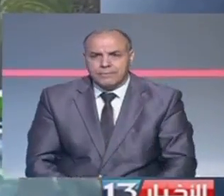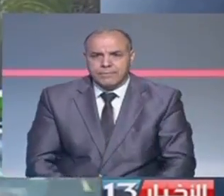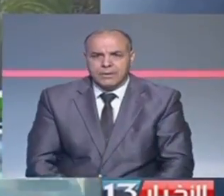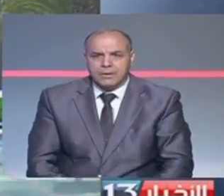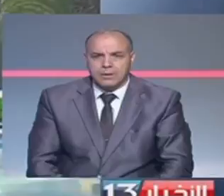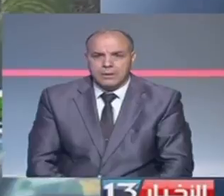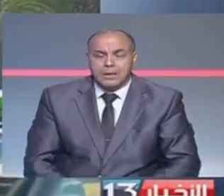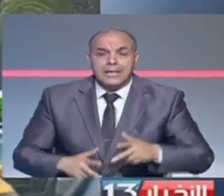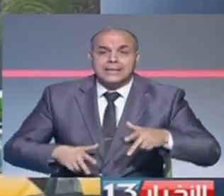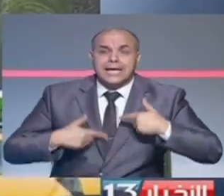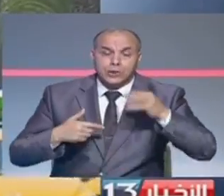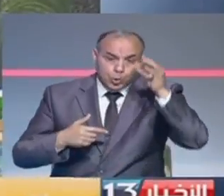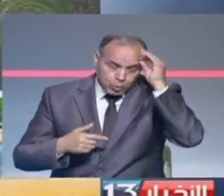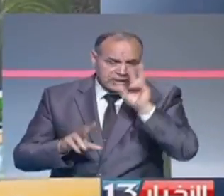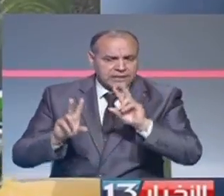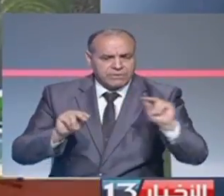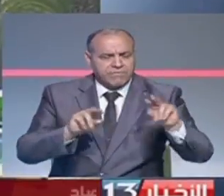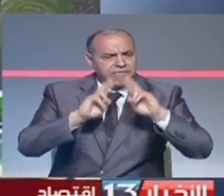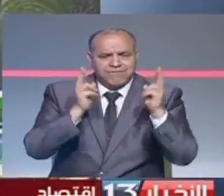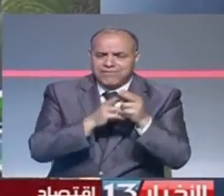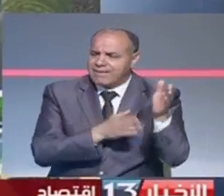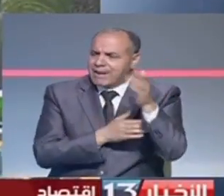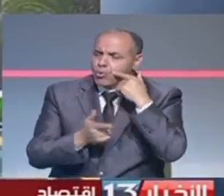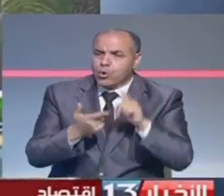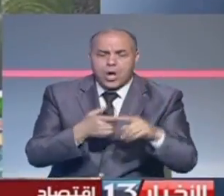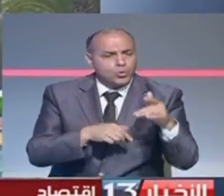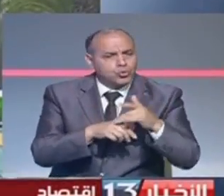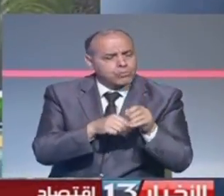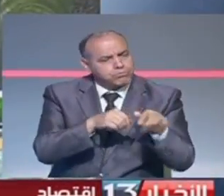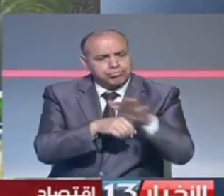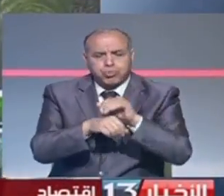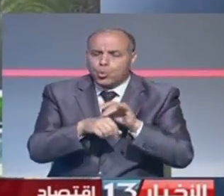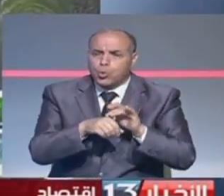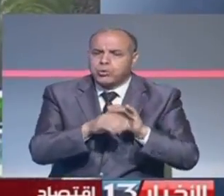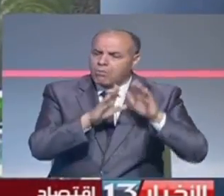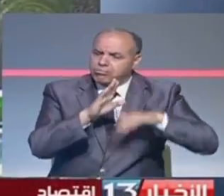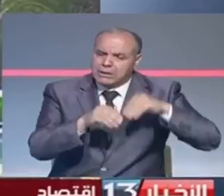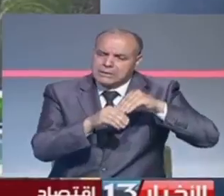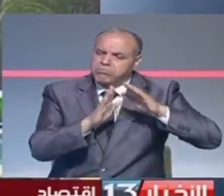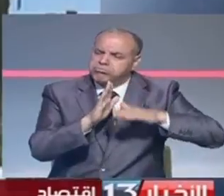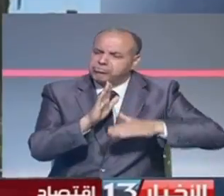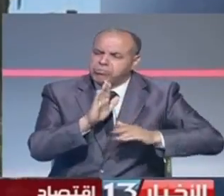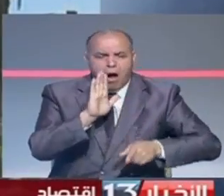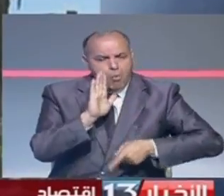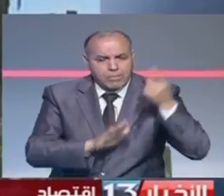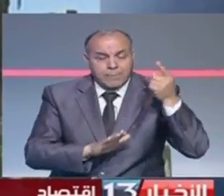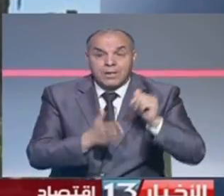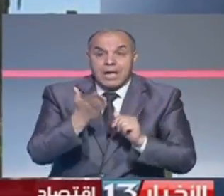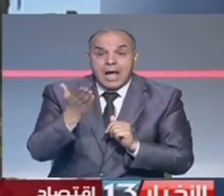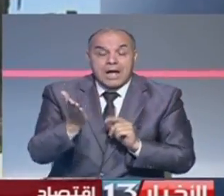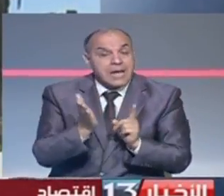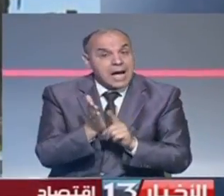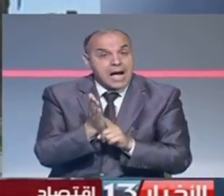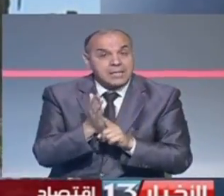تعيش وتونس كغيرها من دول العالم التي تاثرت منو بيكون ركودا اقتصاديا غير مسبوق ما ادى